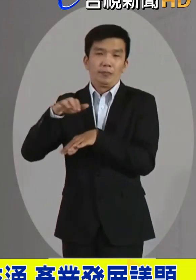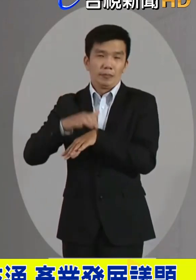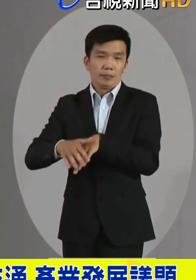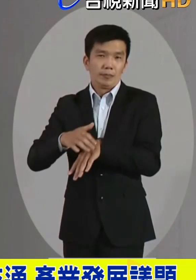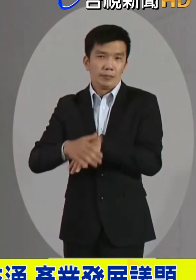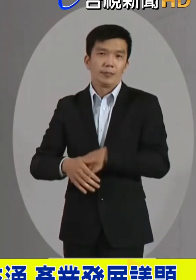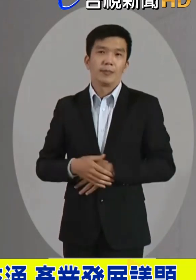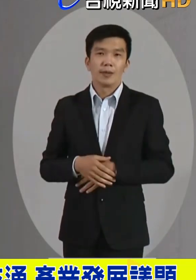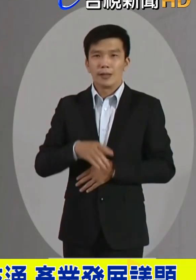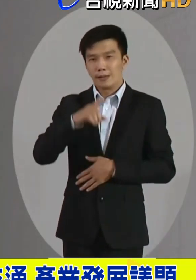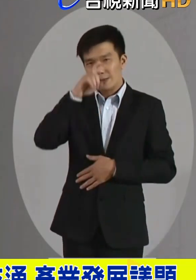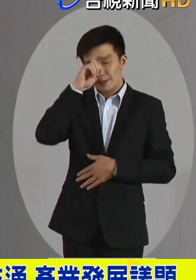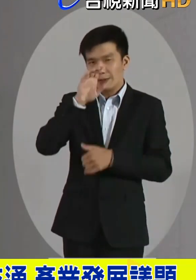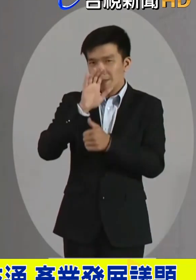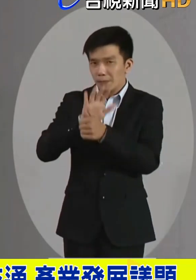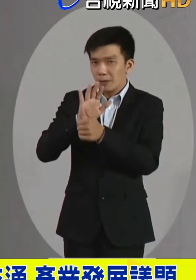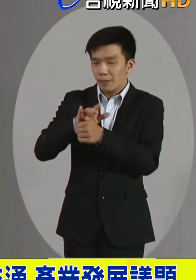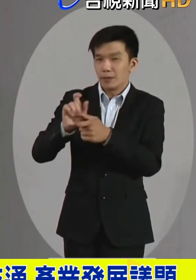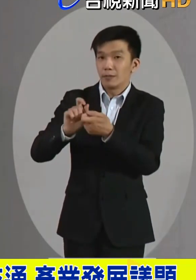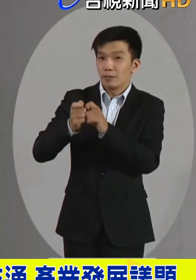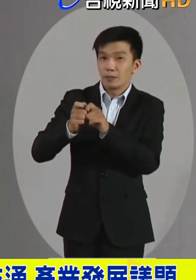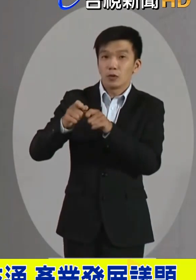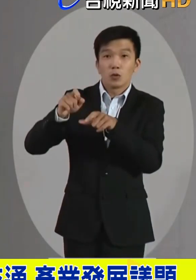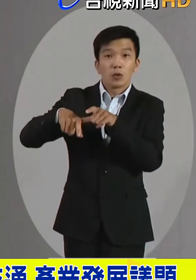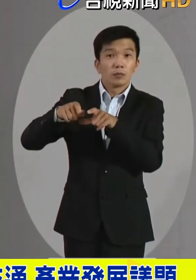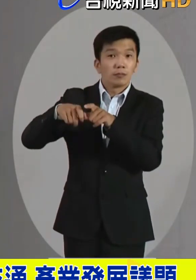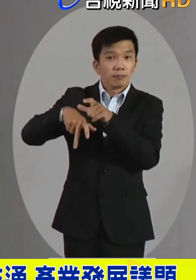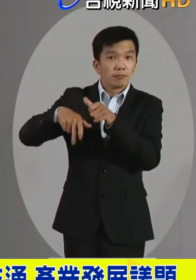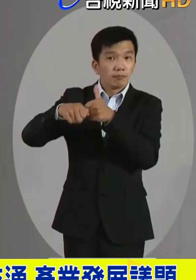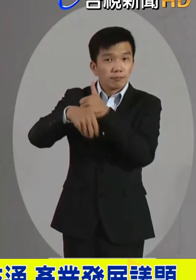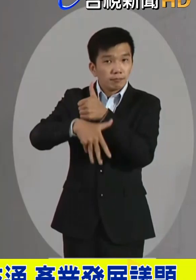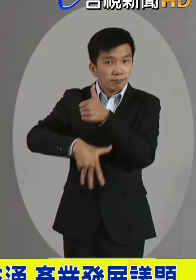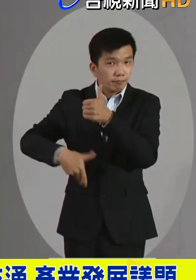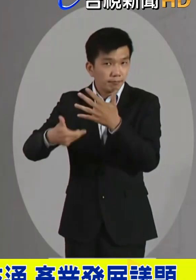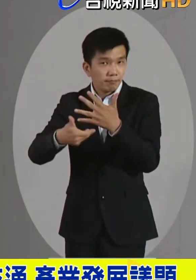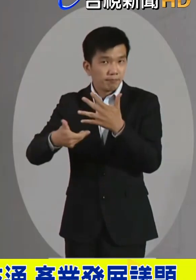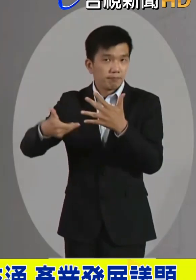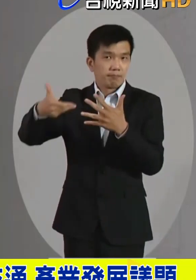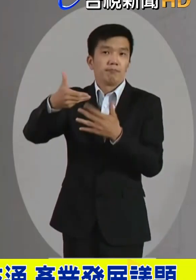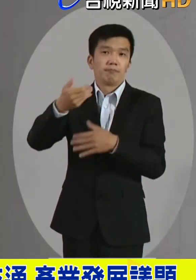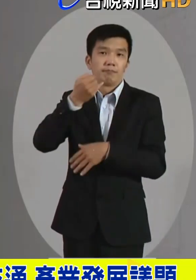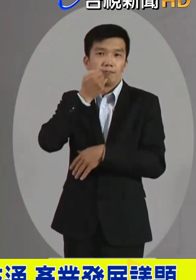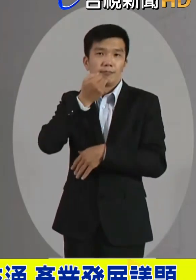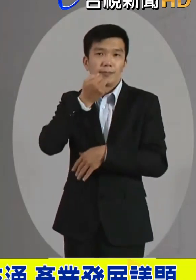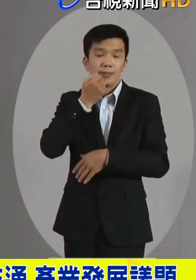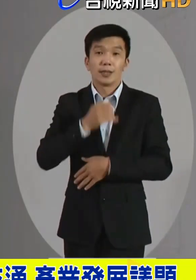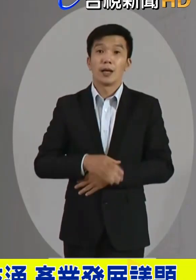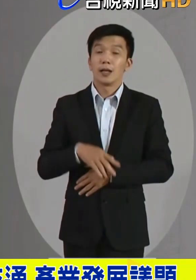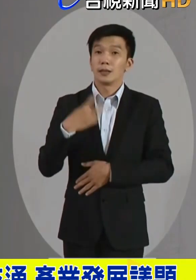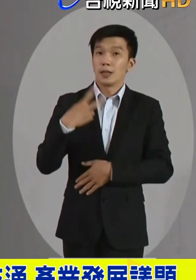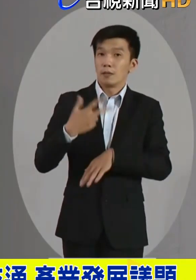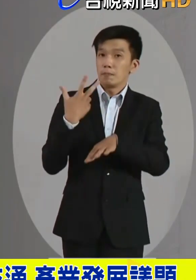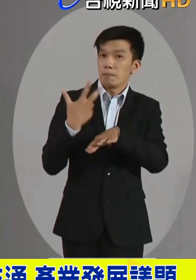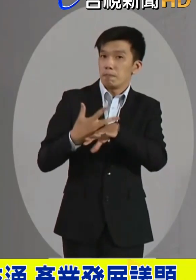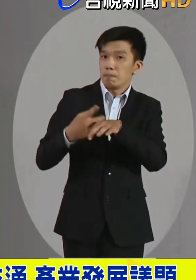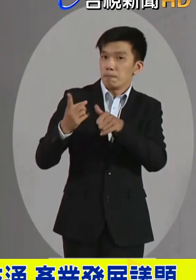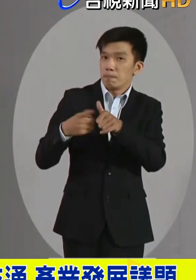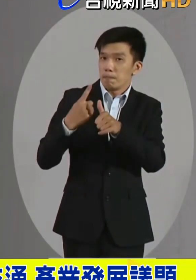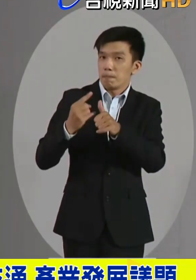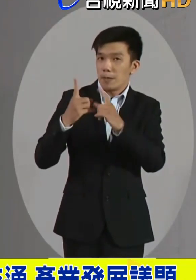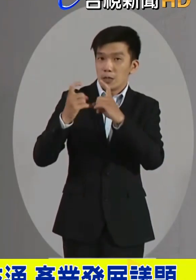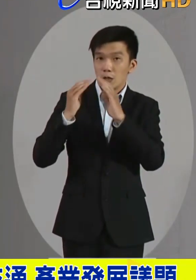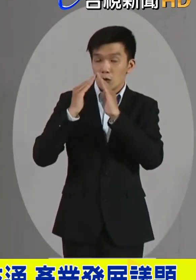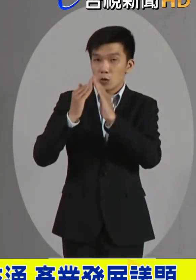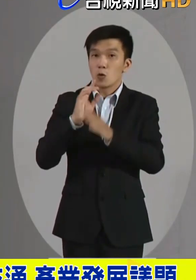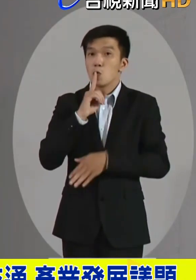带，让我们的产业产值更加的升级。另外，科技首都，科技首都不是只有应用科